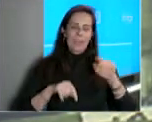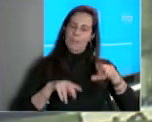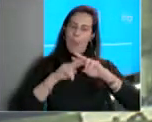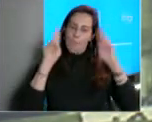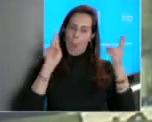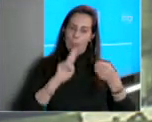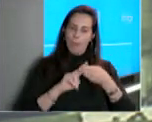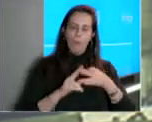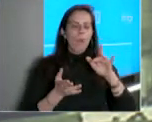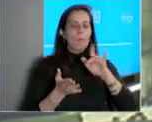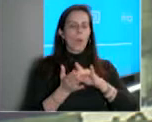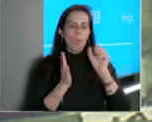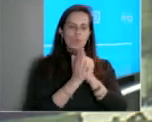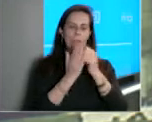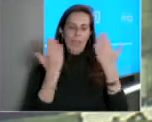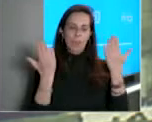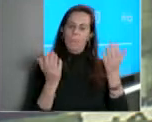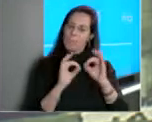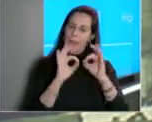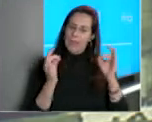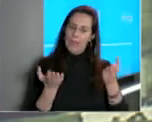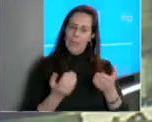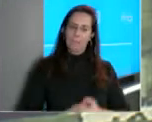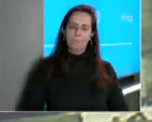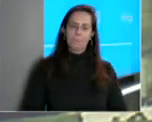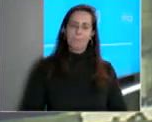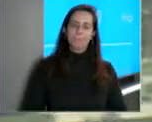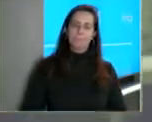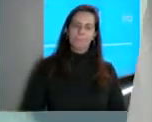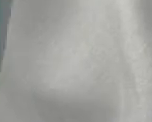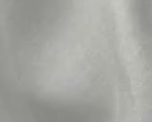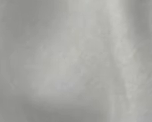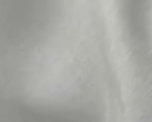ובעולם, והמעמד של העיתון. אנחנו מתחילים.